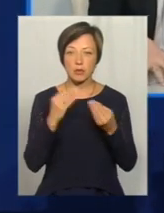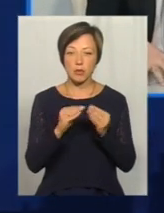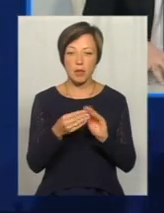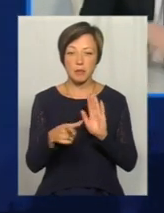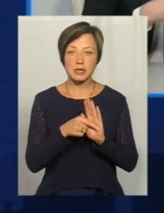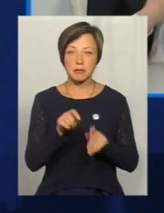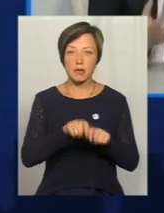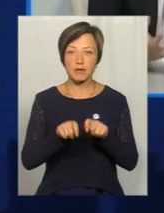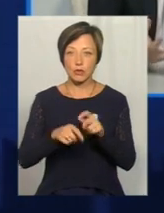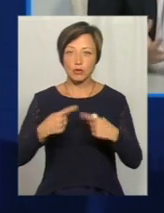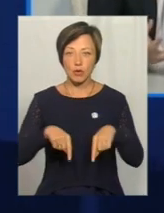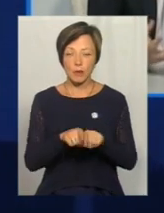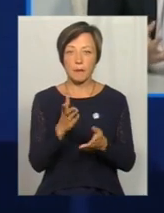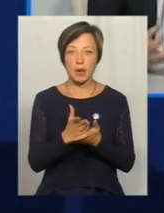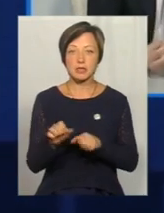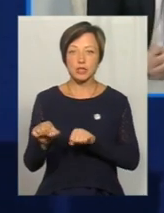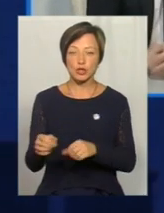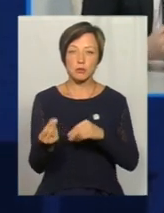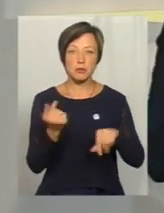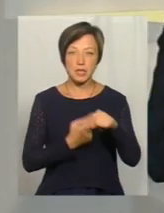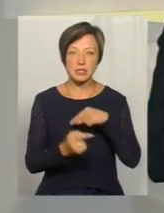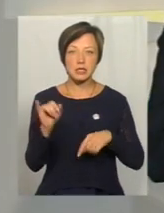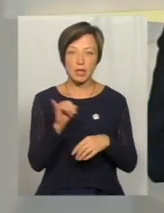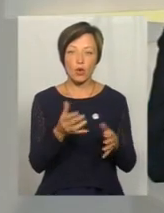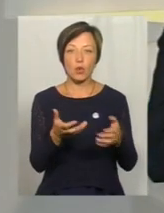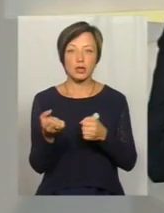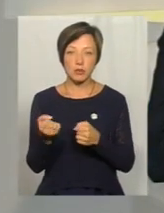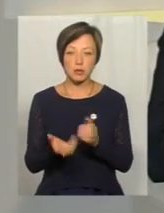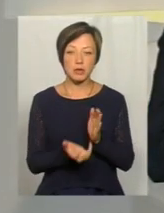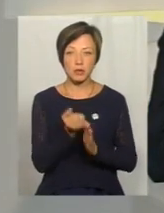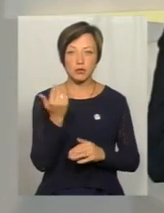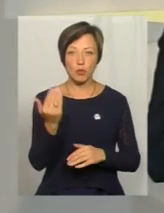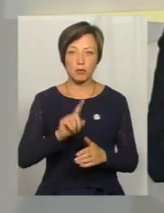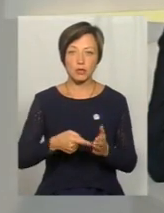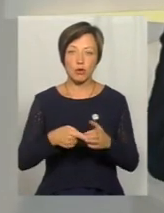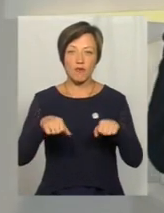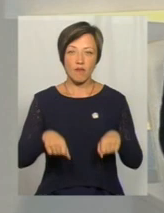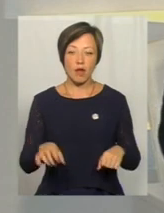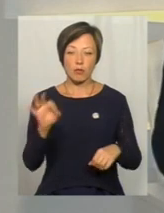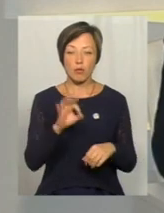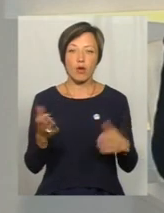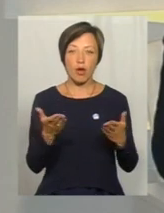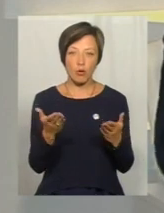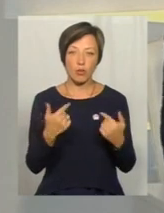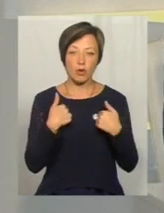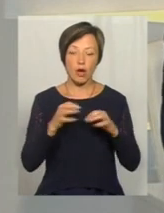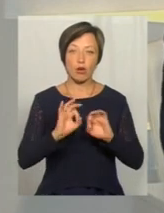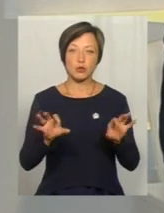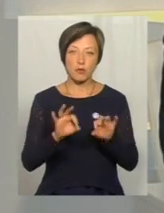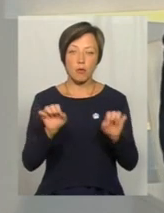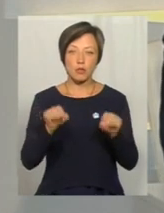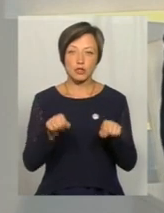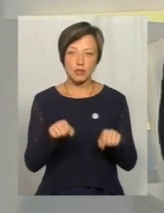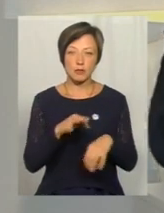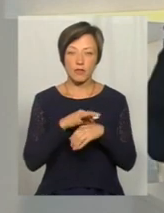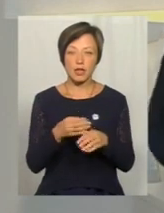органами, мати захищений бізнес, ну і отримувати підтримку з боку міської влади, про яку я так само їм, власне, розповів. Це можливість